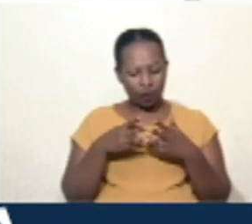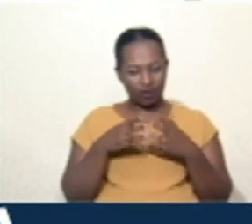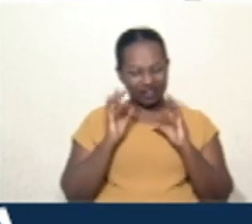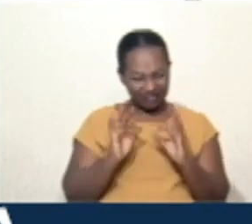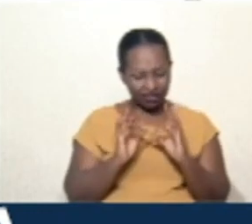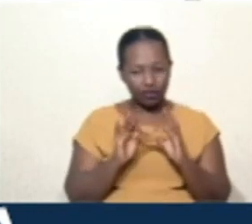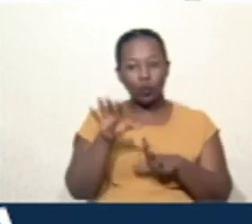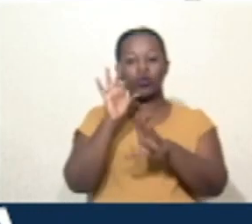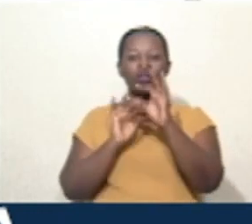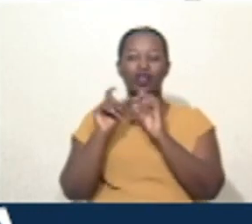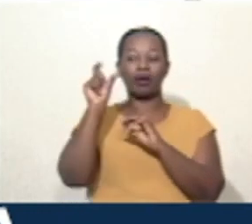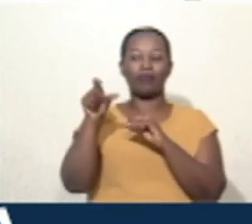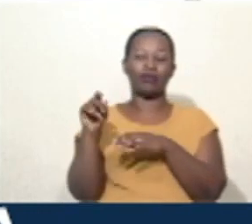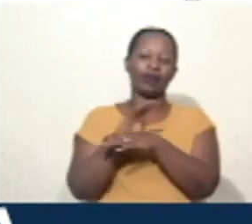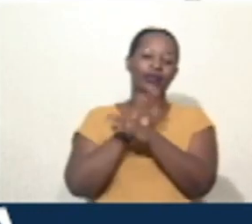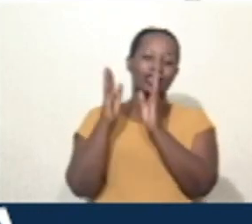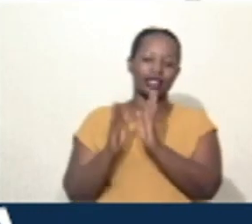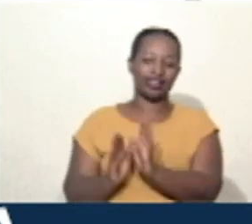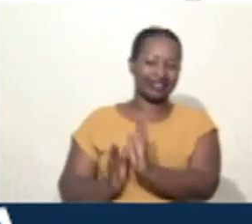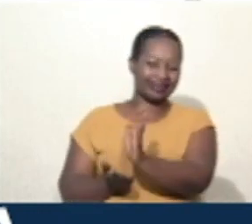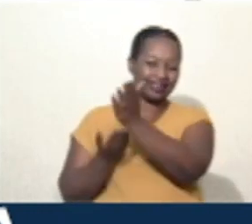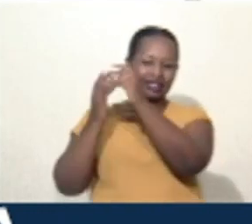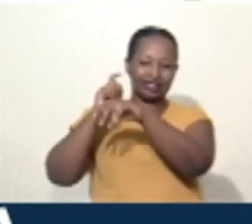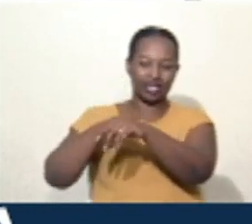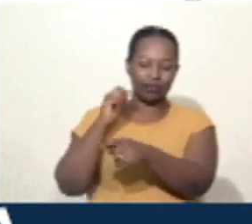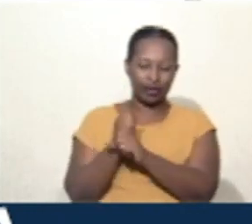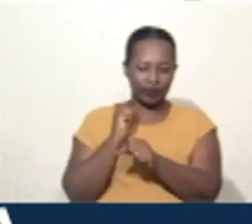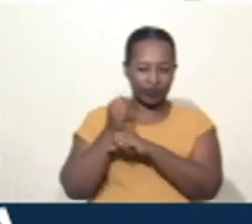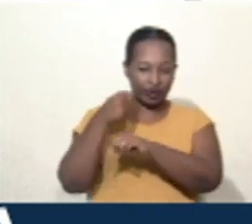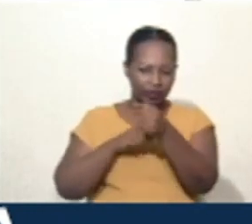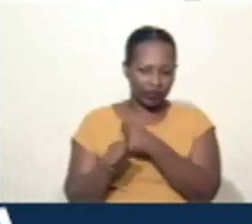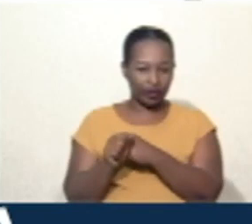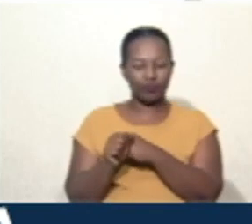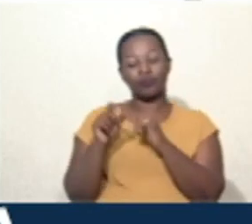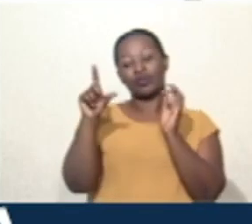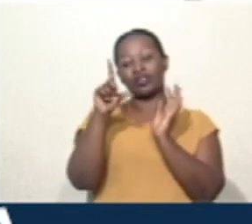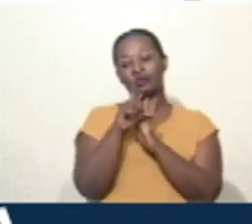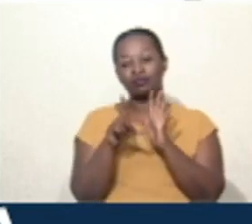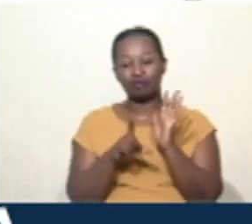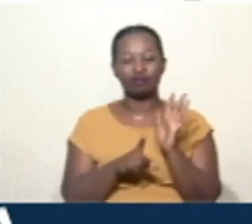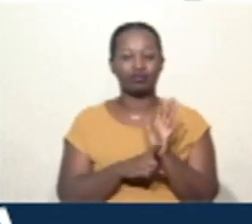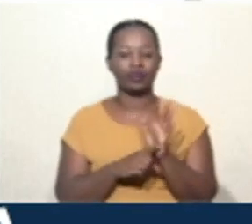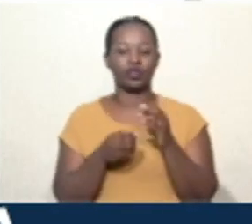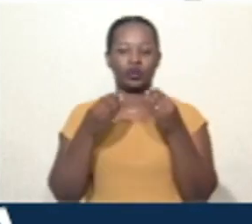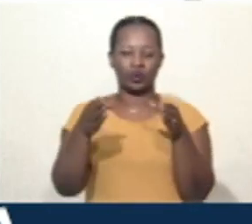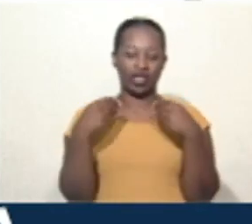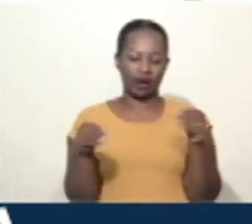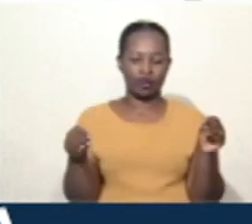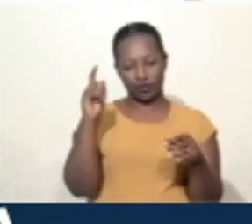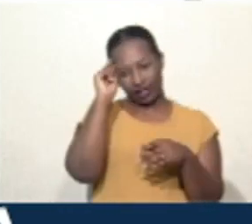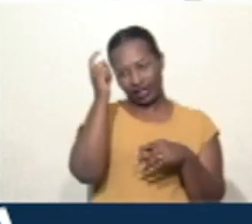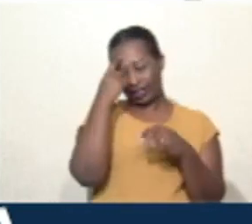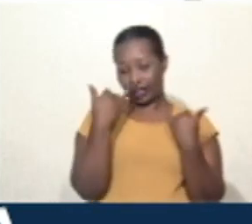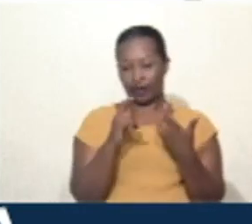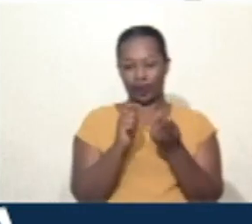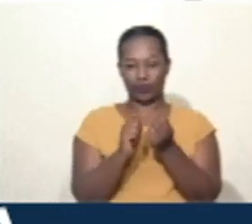bwo kubahitamo, bwo kubakurikirana igihe barimo bakora ibyo bikorwa. Itegeko ryo gutanga amasoko ya leta ririmo